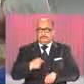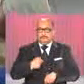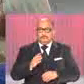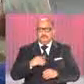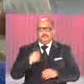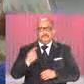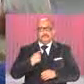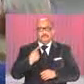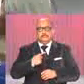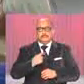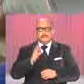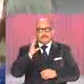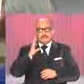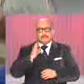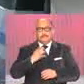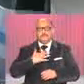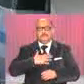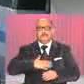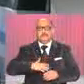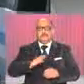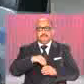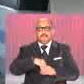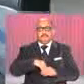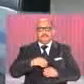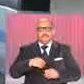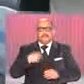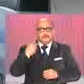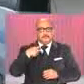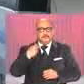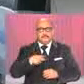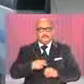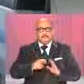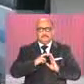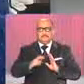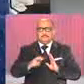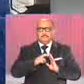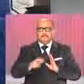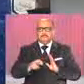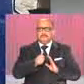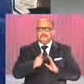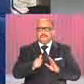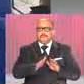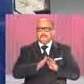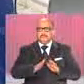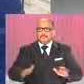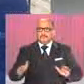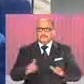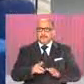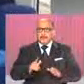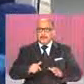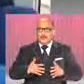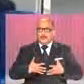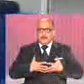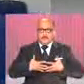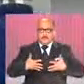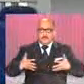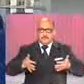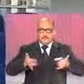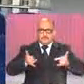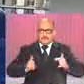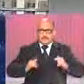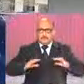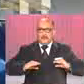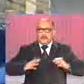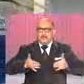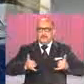المستوى يحافظ على القطار. الشركة الوطنية للسكك الحديدية وبعد أن تولت كهربة الخطوط الحديدية